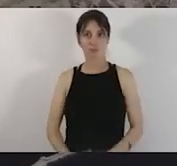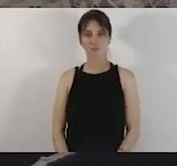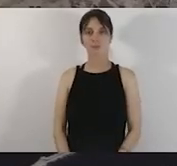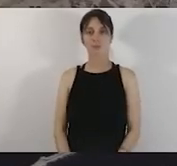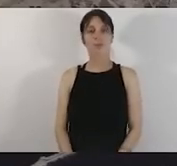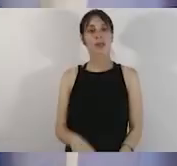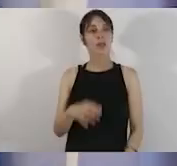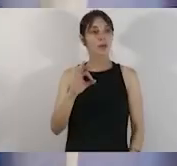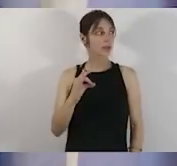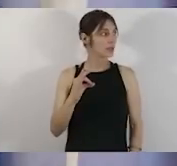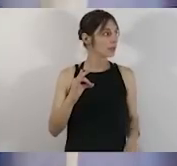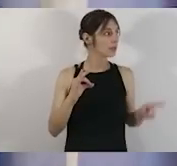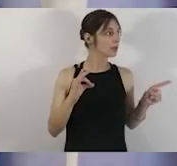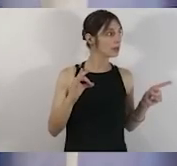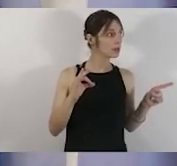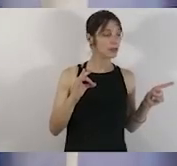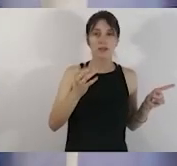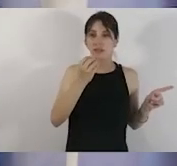Oui.